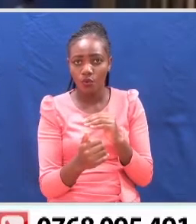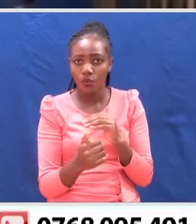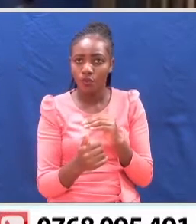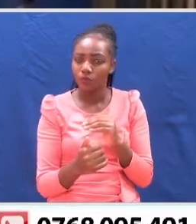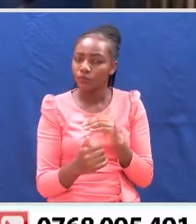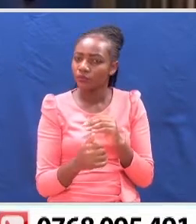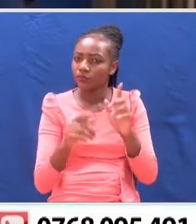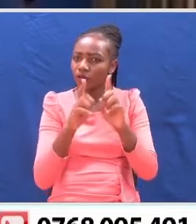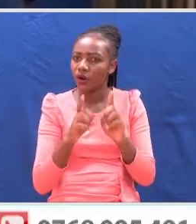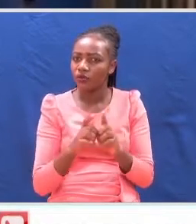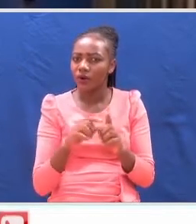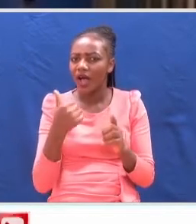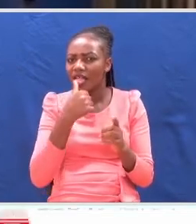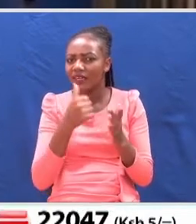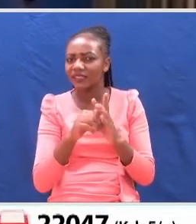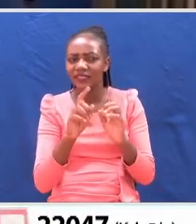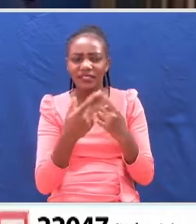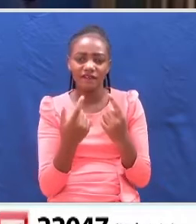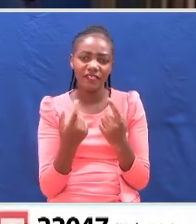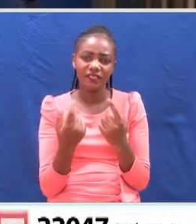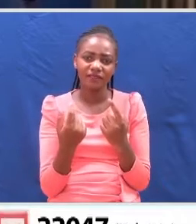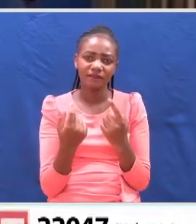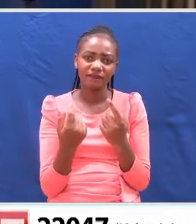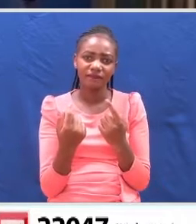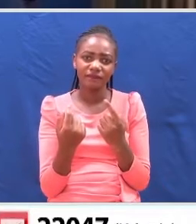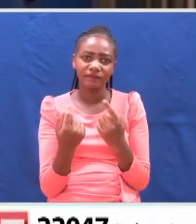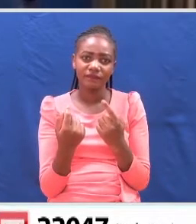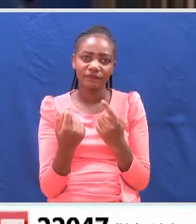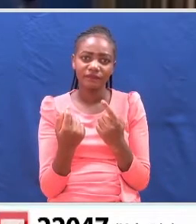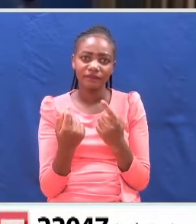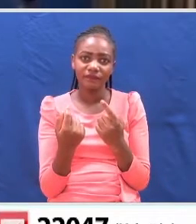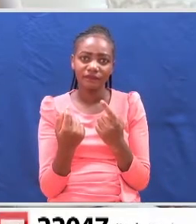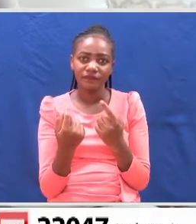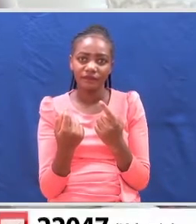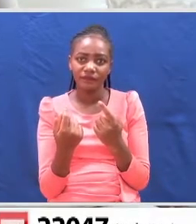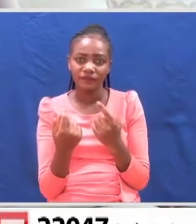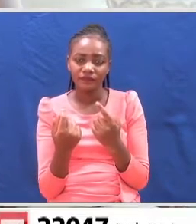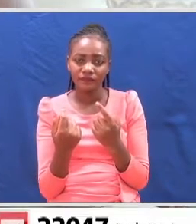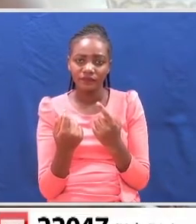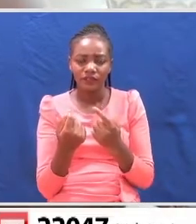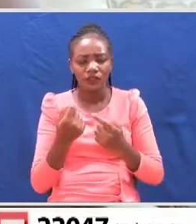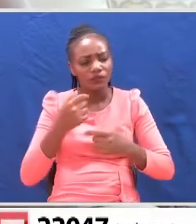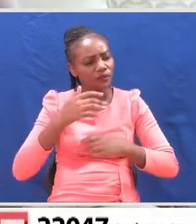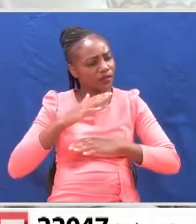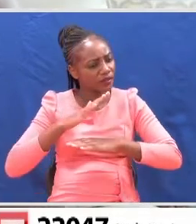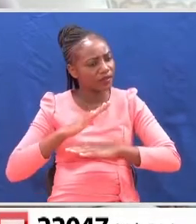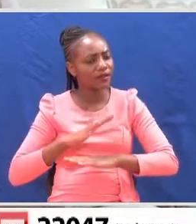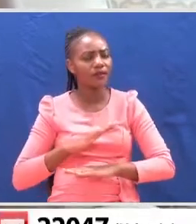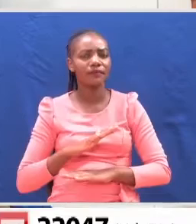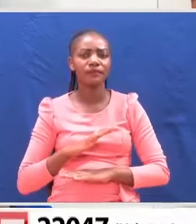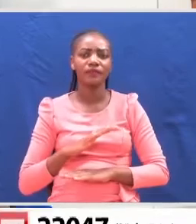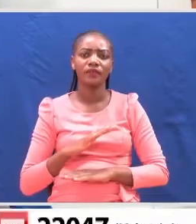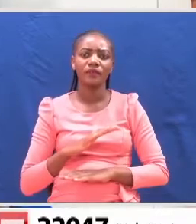na barua zile zingine huwa unakuja usoma ya hii, mara ulikuwa kidogo umetulia, una